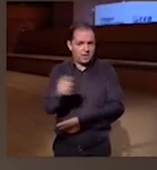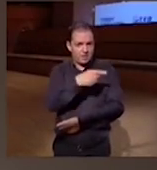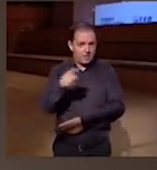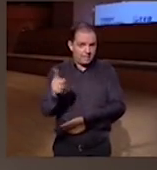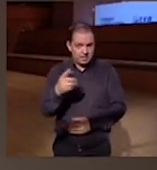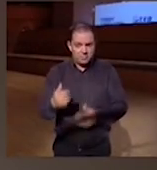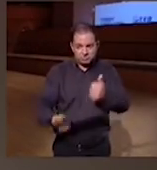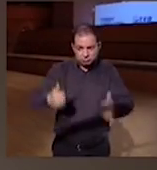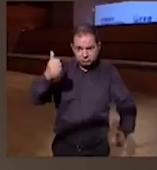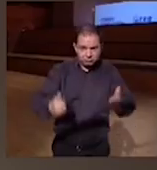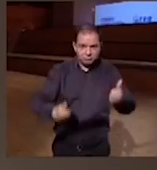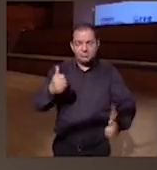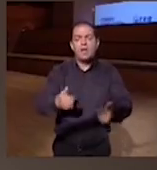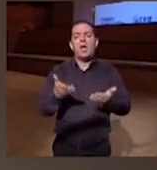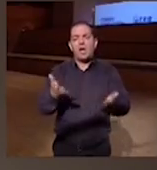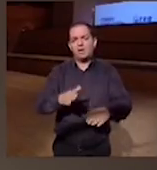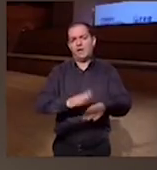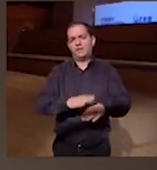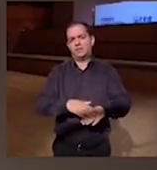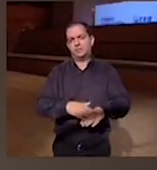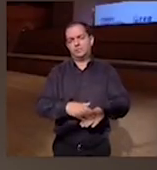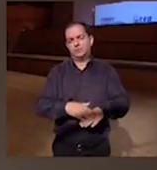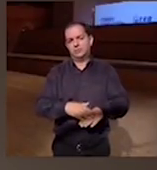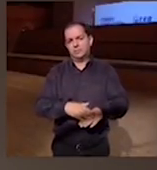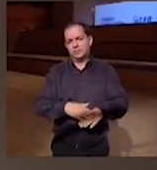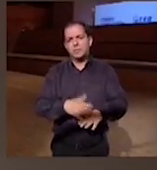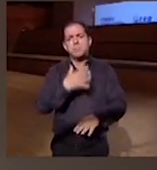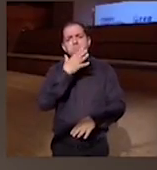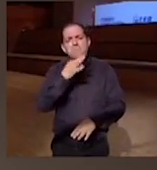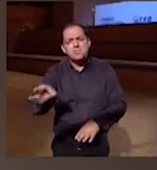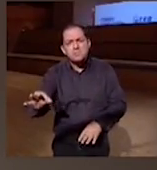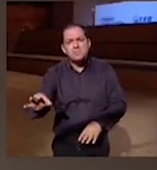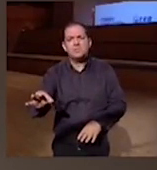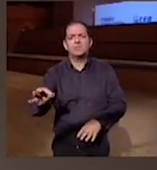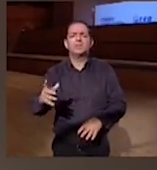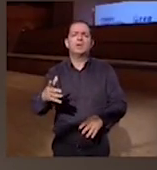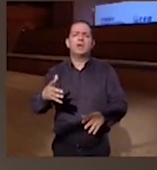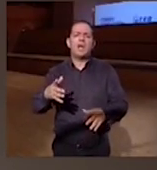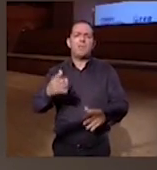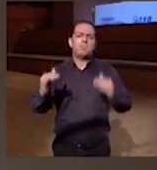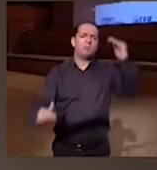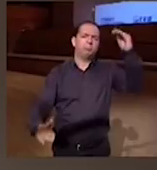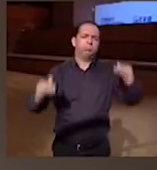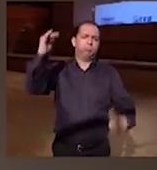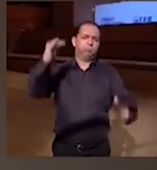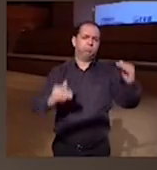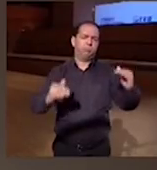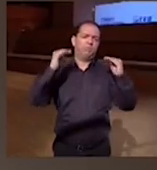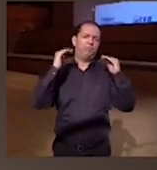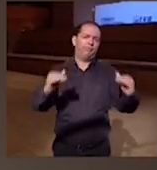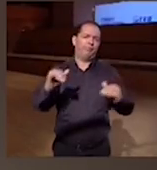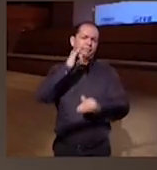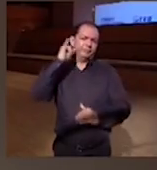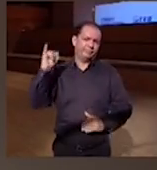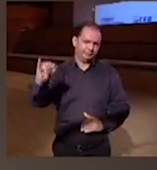αφετηρία είναι από τις βασικές αιτίες παγίωσης και διαιώνισης των ανισοτήτων.